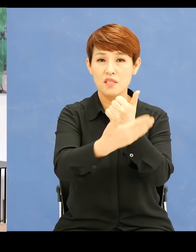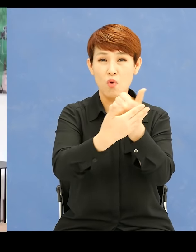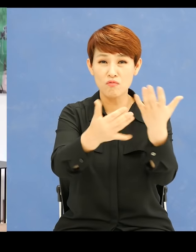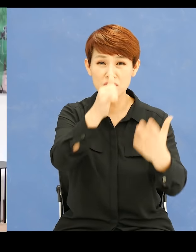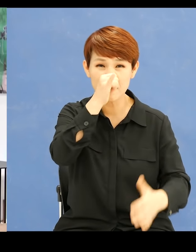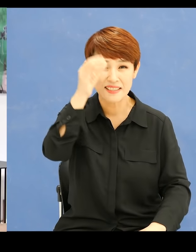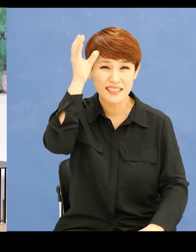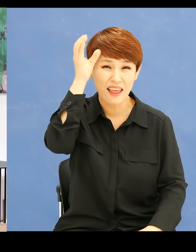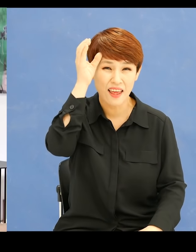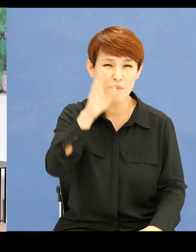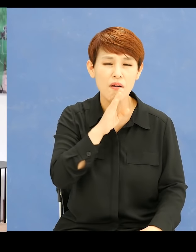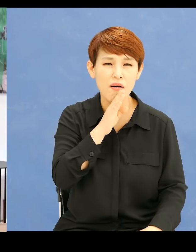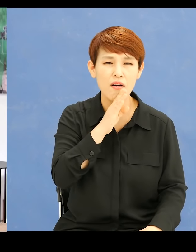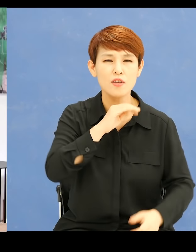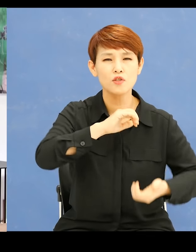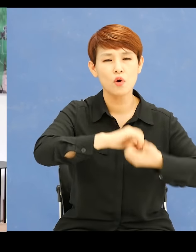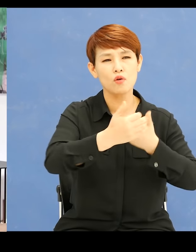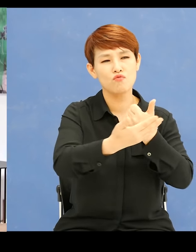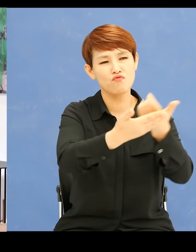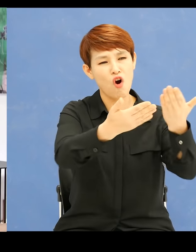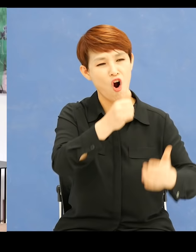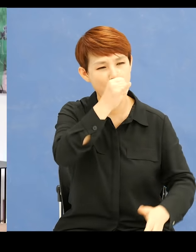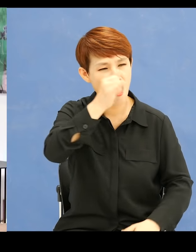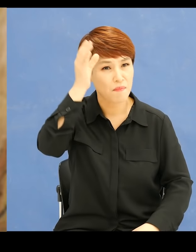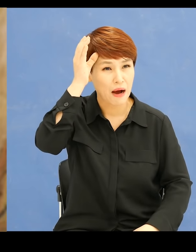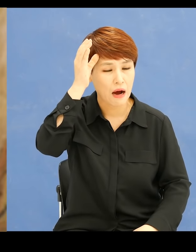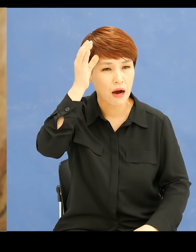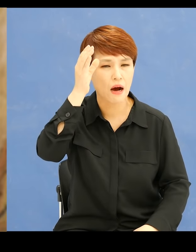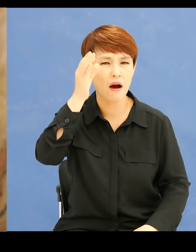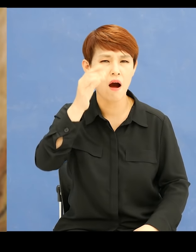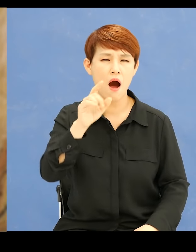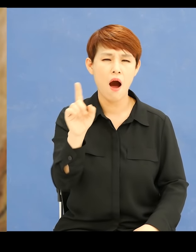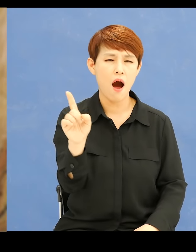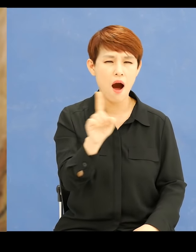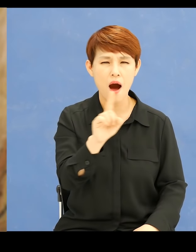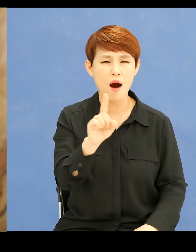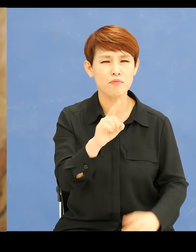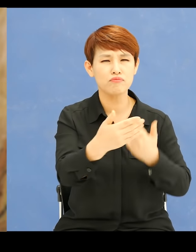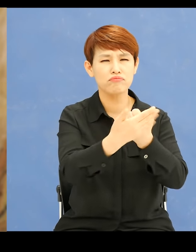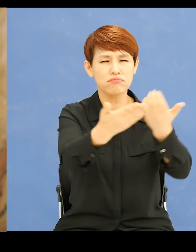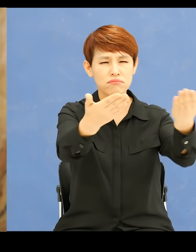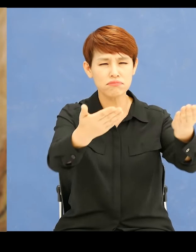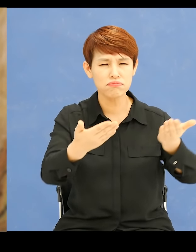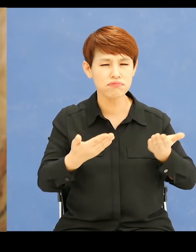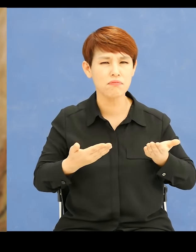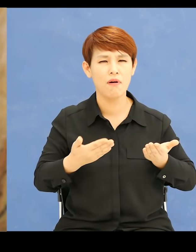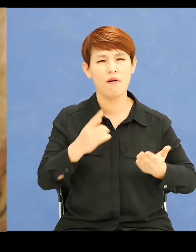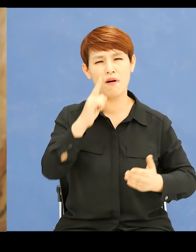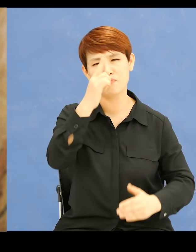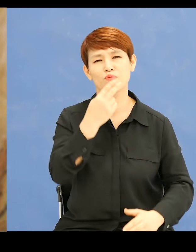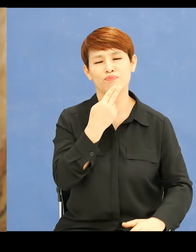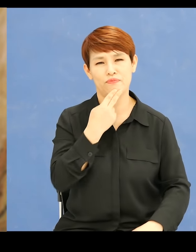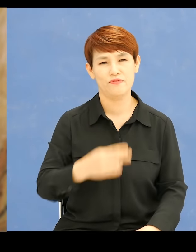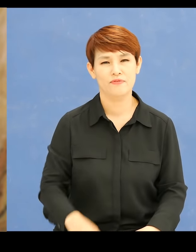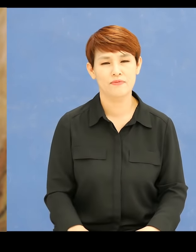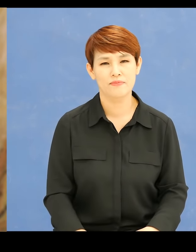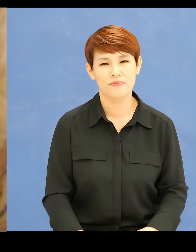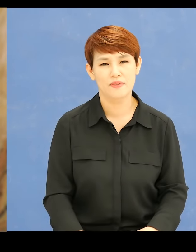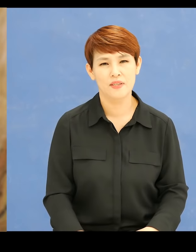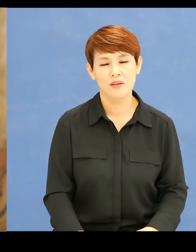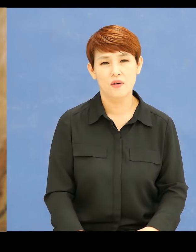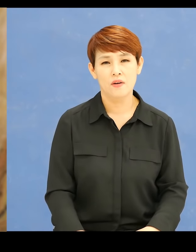네. 그렇잖아요. 예, 뭐 후원도 하고 정기 네네네. 후원도 하고 그런데 한 번도 정기적인 후원을 지금까지 받아본 적이 없어요. 네.